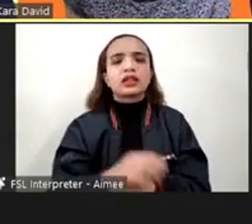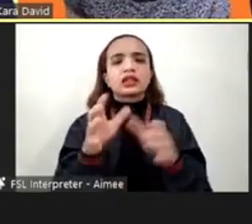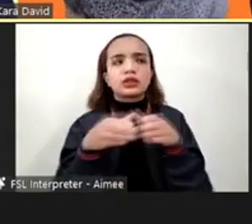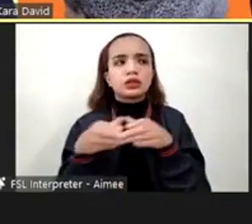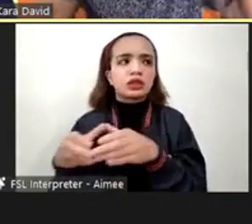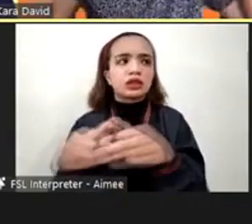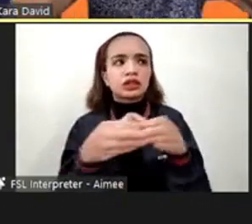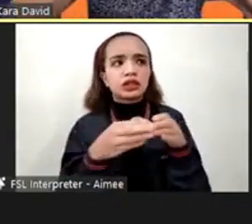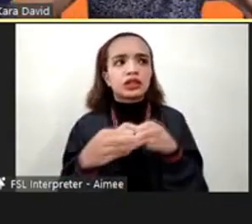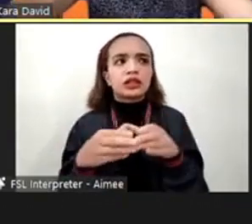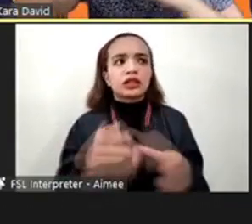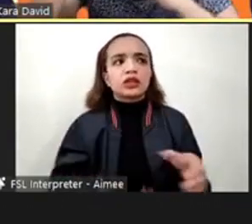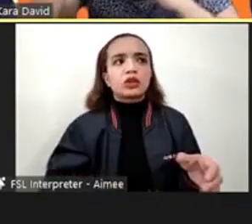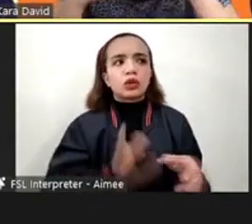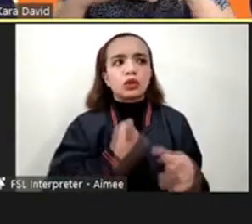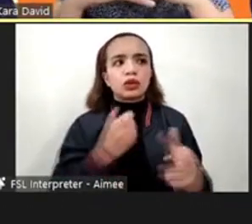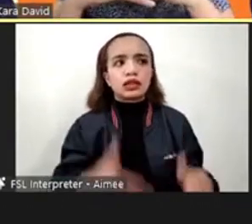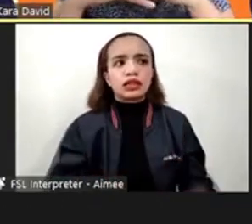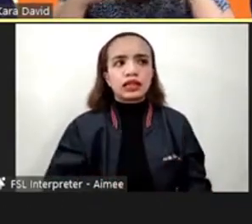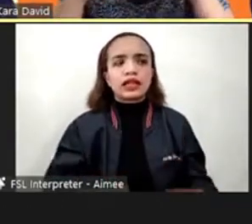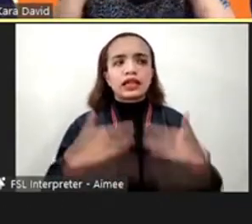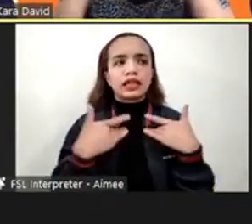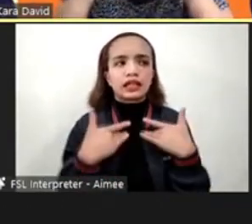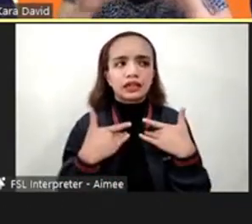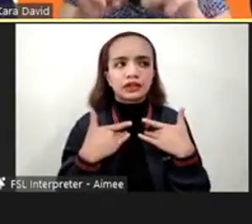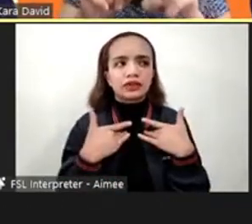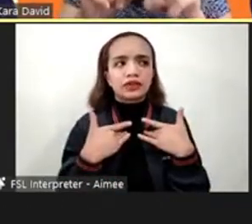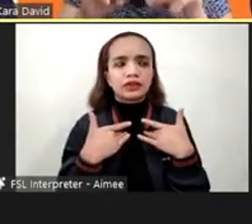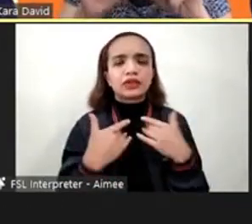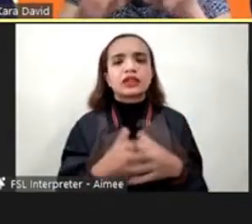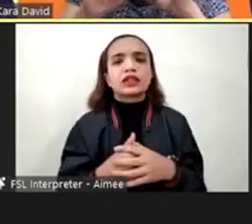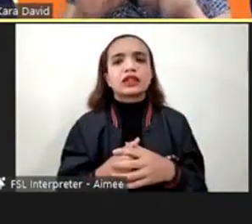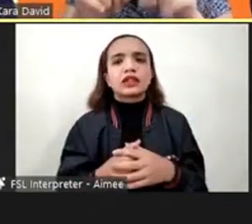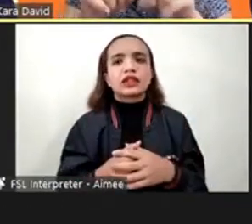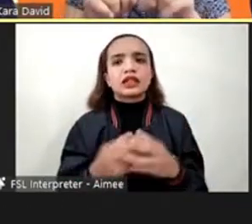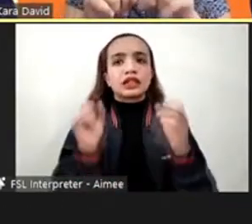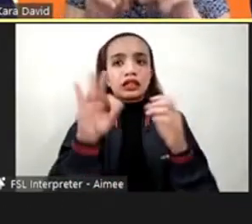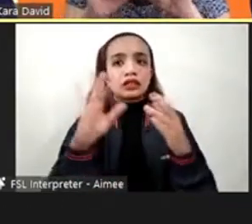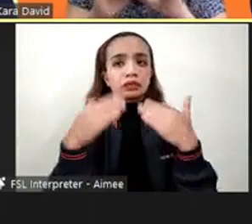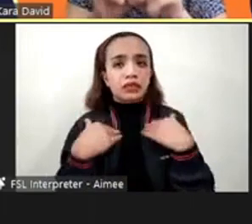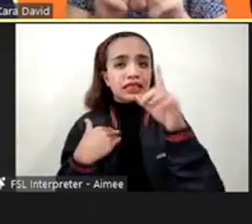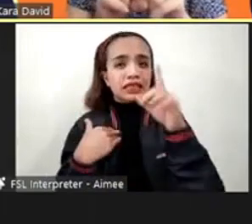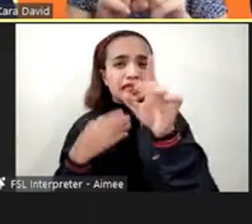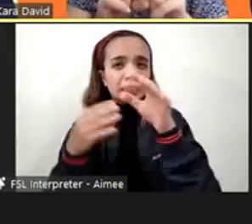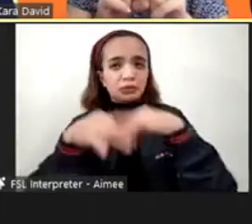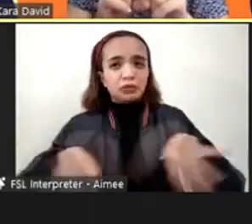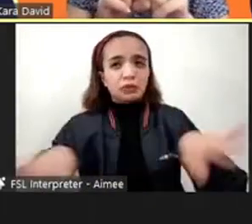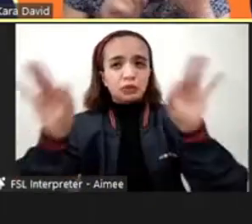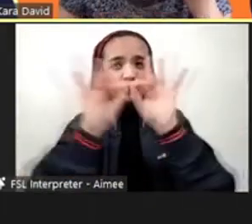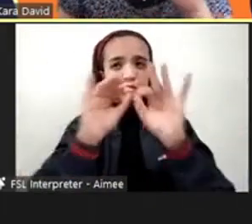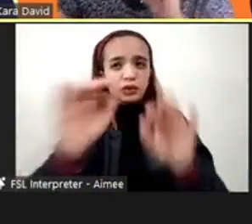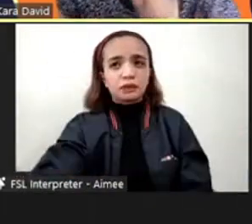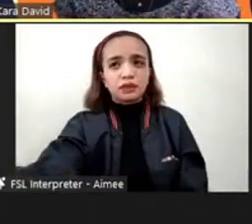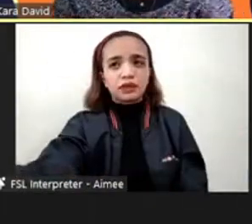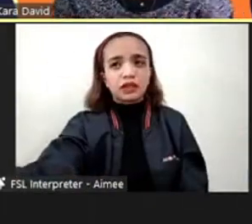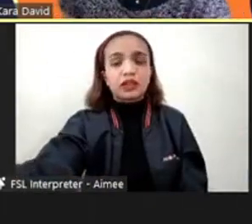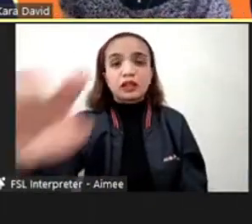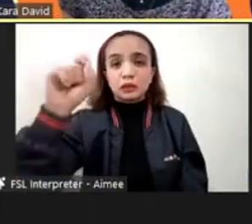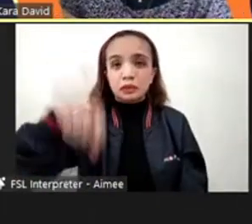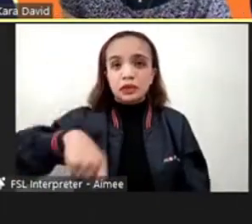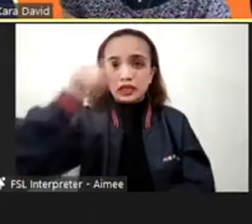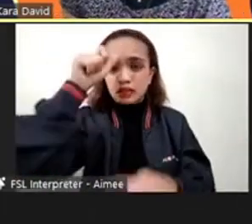personal life, konektado ang lahat ng ito. Pero if there's one very important thing that we should all remember, ano man ang